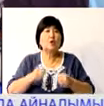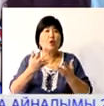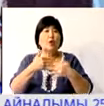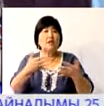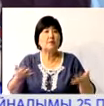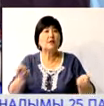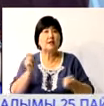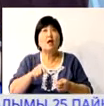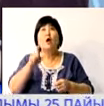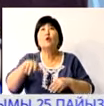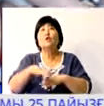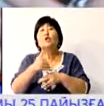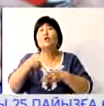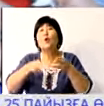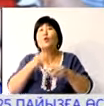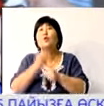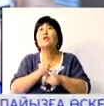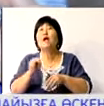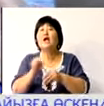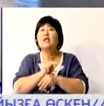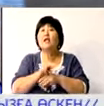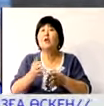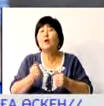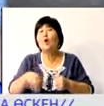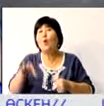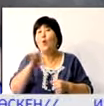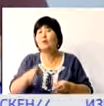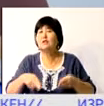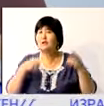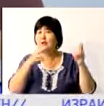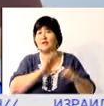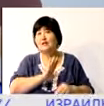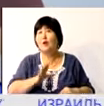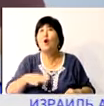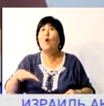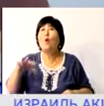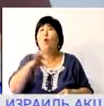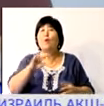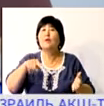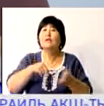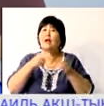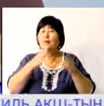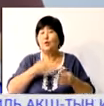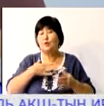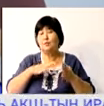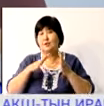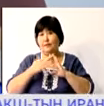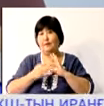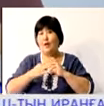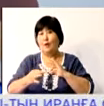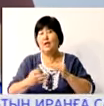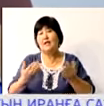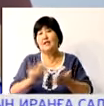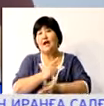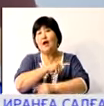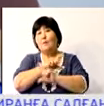Ең бастысы, тұрғындар енді ота жасатуға, ем алуға облыс орталығына сабылмайды. Облысымызға бармай, өзіміздің ауданымыздан жаңа